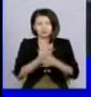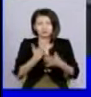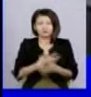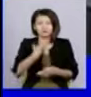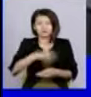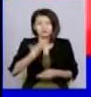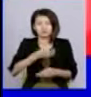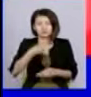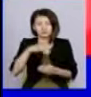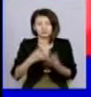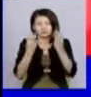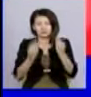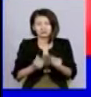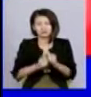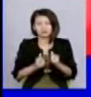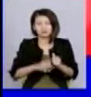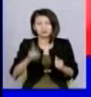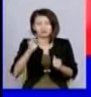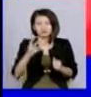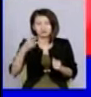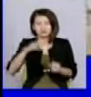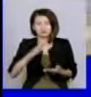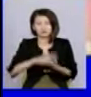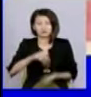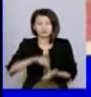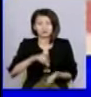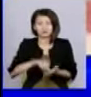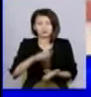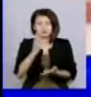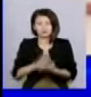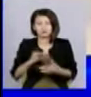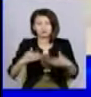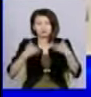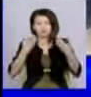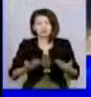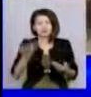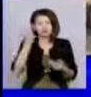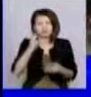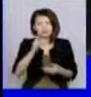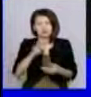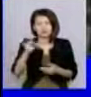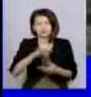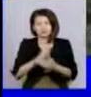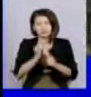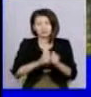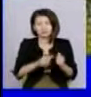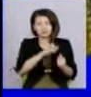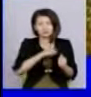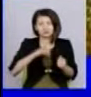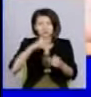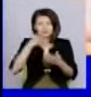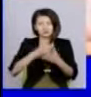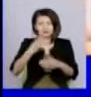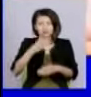тәжірибелі тілшілері Болат Аманбаев пен Мұрат Әбілмәжит бар. Қошеметке бөленгендердің бірі Зоя Бутерос ол облыстық арнада 40 жылдан астам